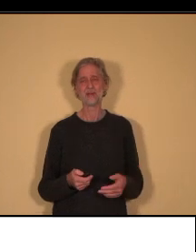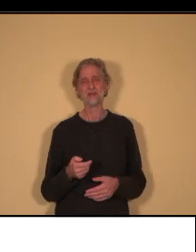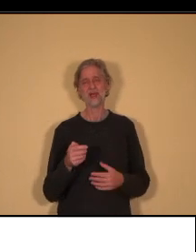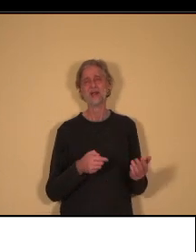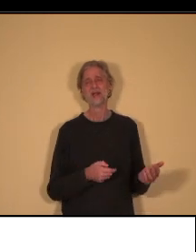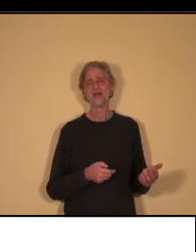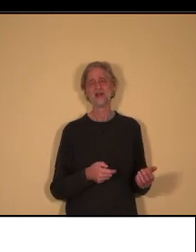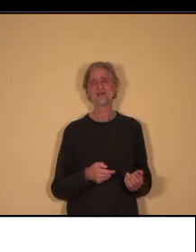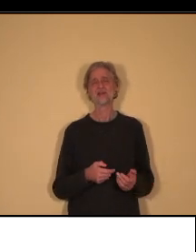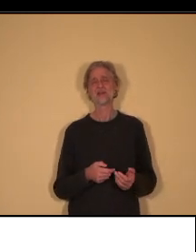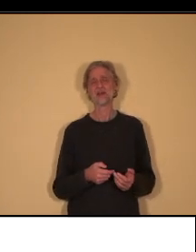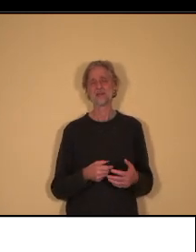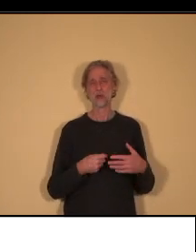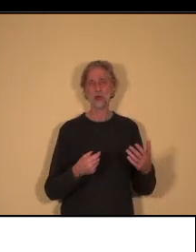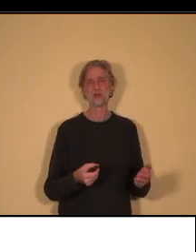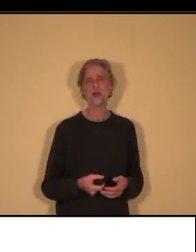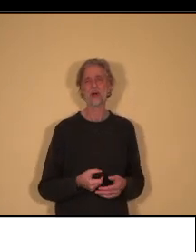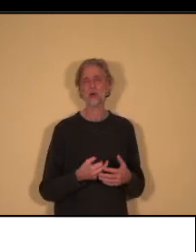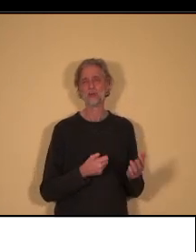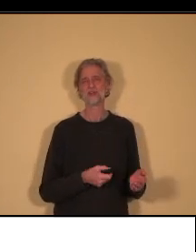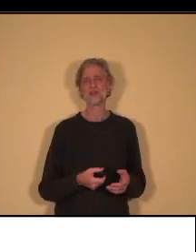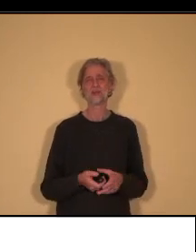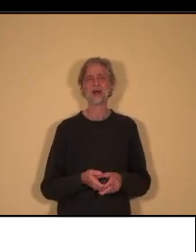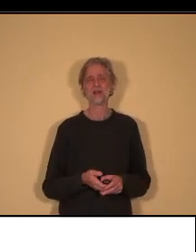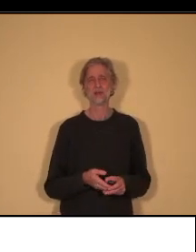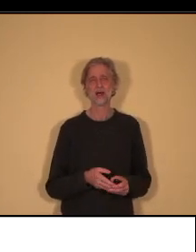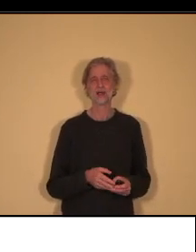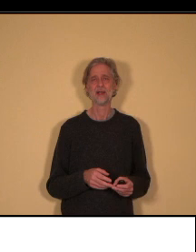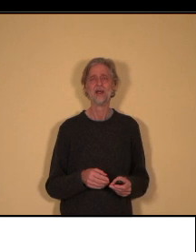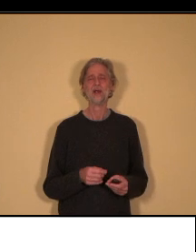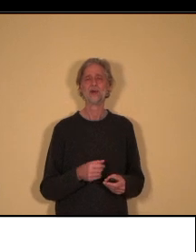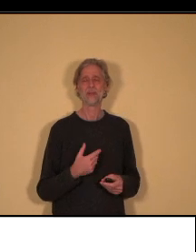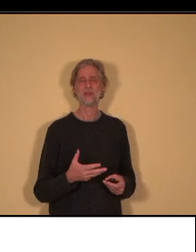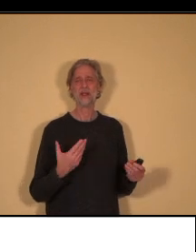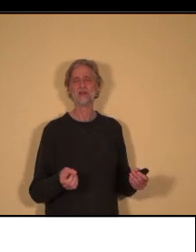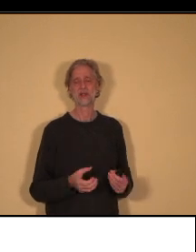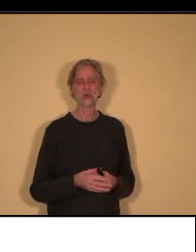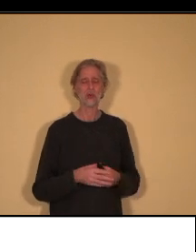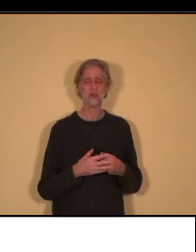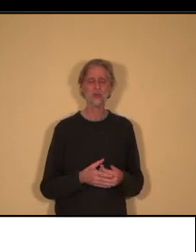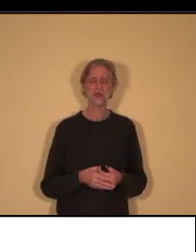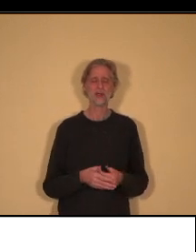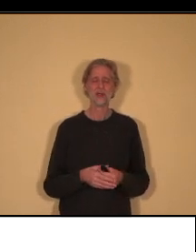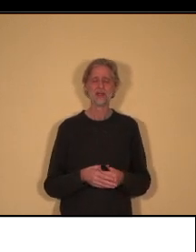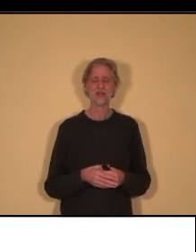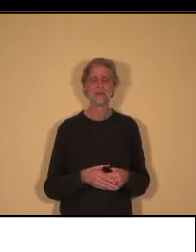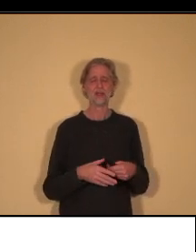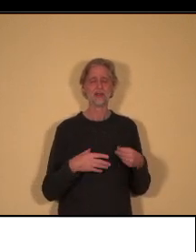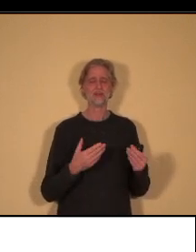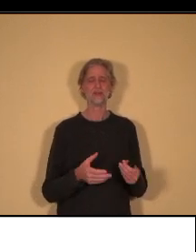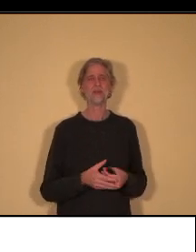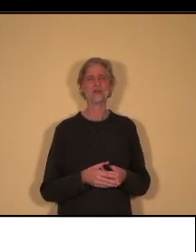salinen Aquiferen ist, dass wir hohe Drücke brauchen, um das CO2 einzulagern. Und manchmal liegt dieser Druck über